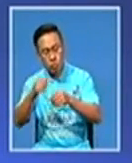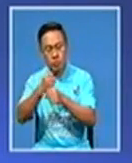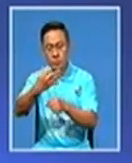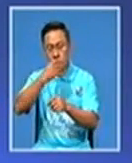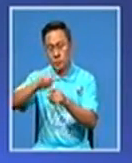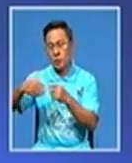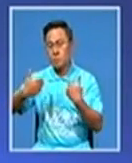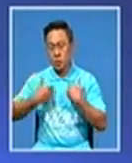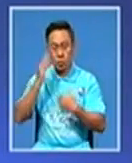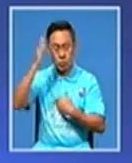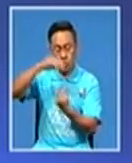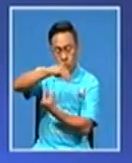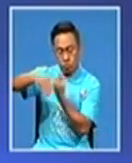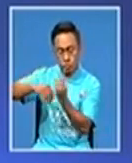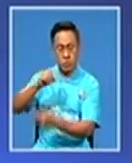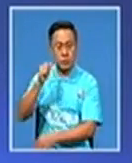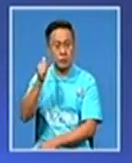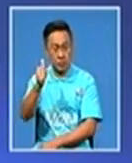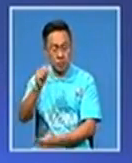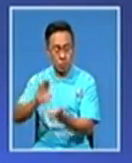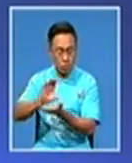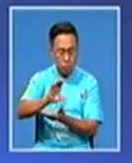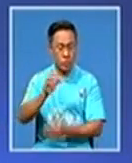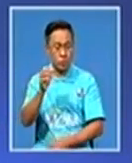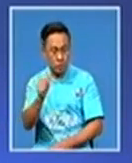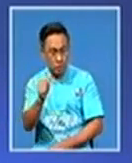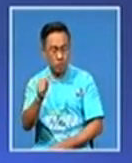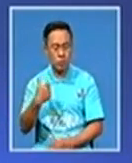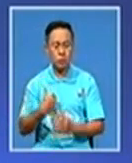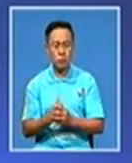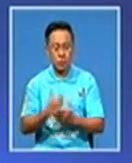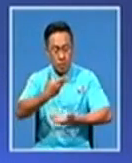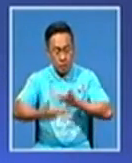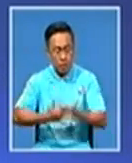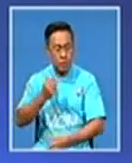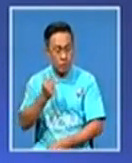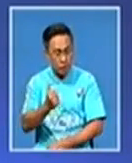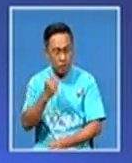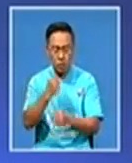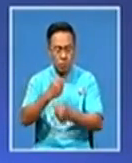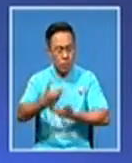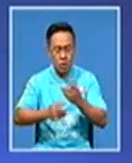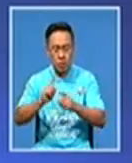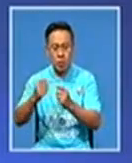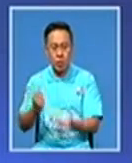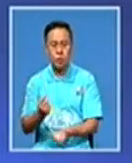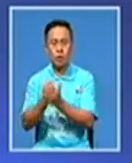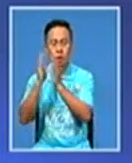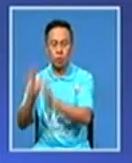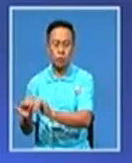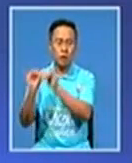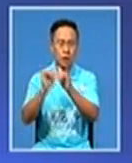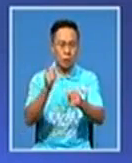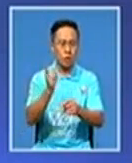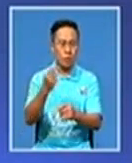แล้วธุรกิจกับประกอบการมันดีขึ้นแล้วหรือเป็นการลงทุนในเรื่องของการค้าขายการประกอบการก็จะให้คนเหล่านี้กลับมา